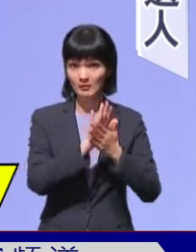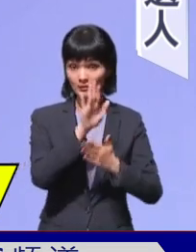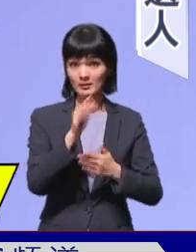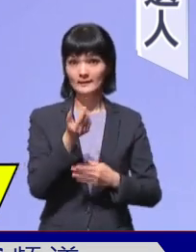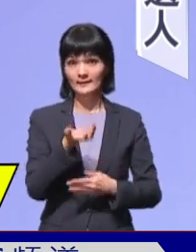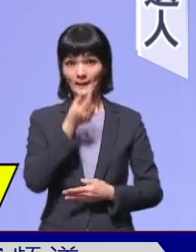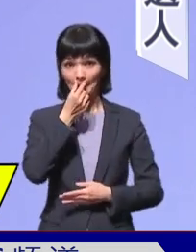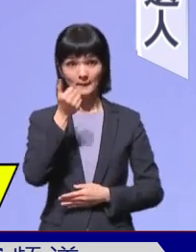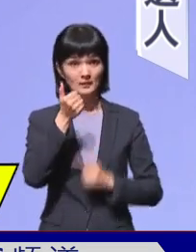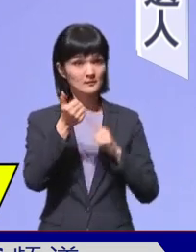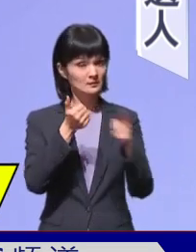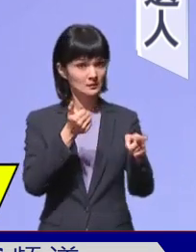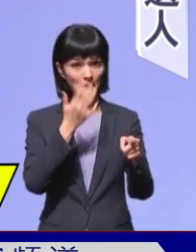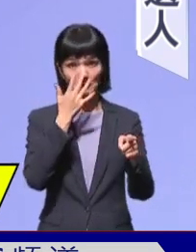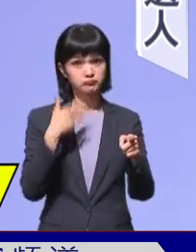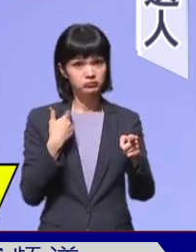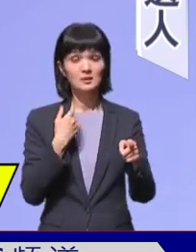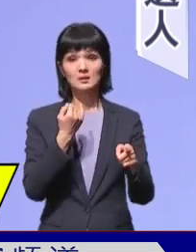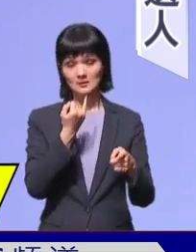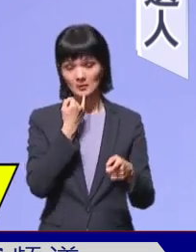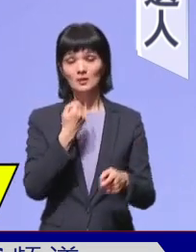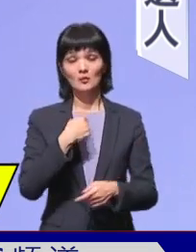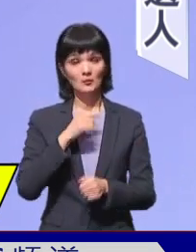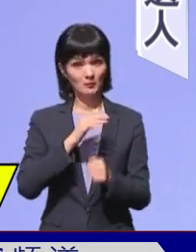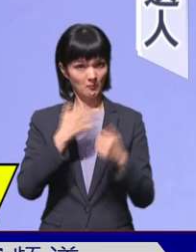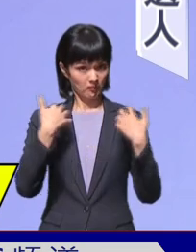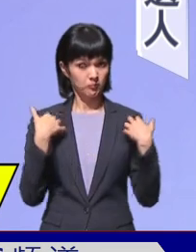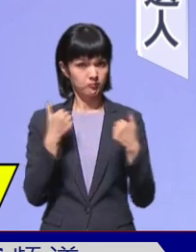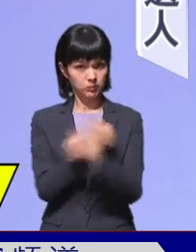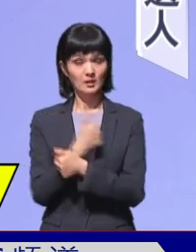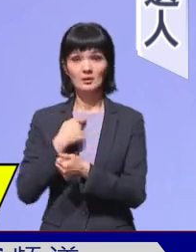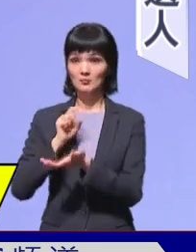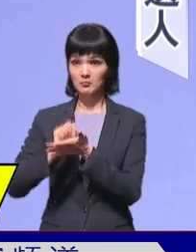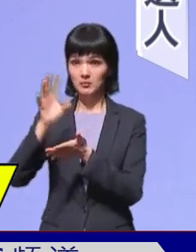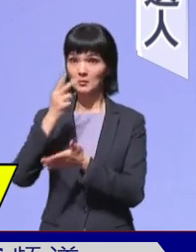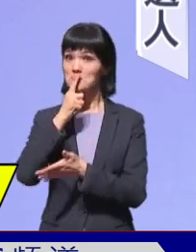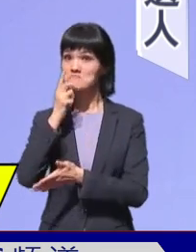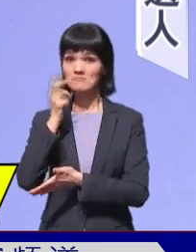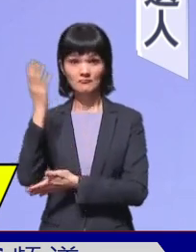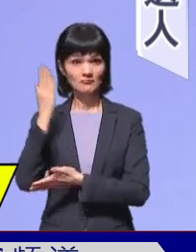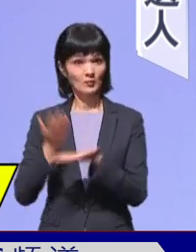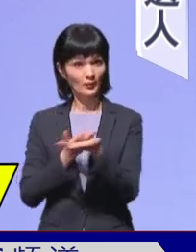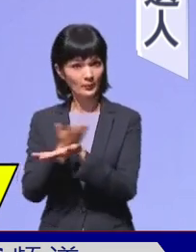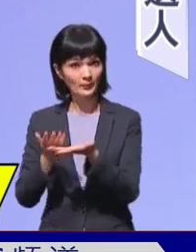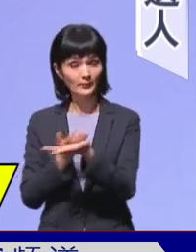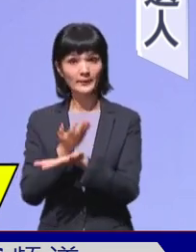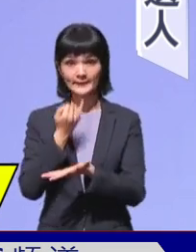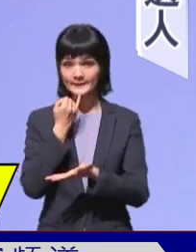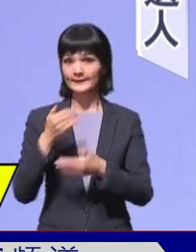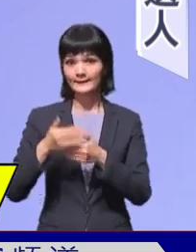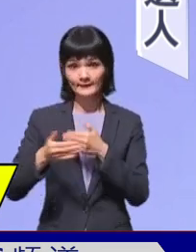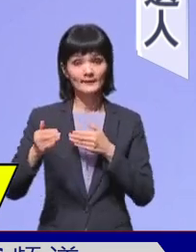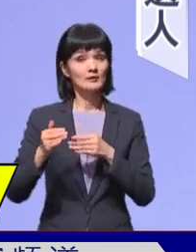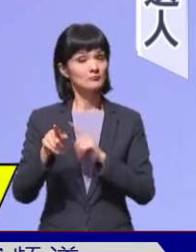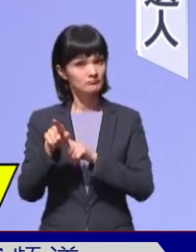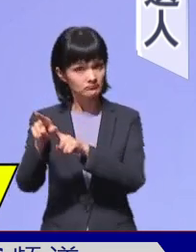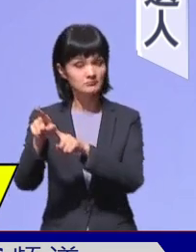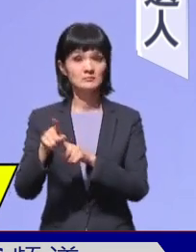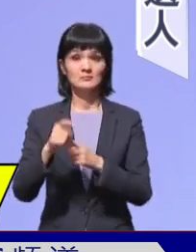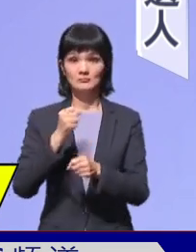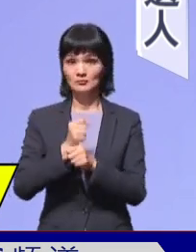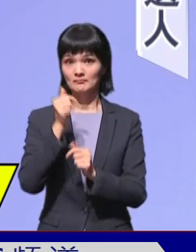你所不了解的问题，我也可以尽量去了解，然后跟中央沟通，循着一个正常的管道让事情做